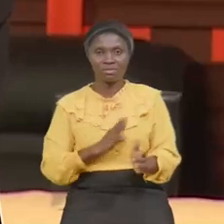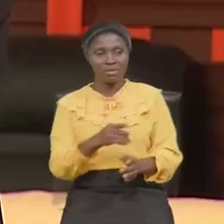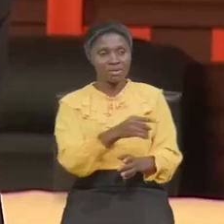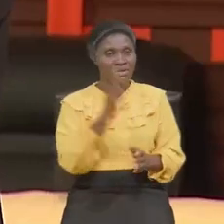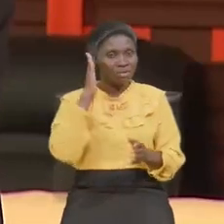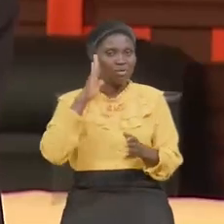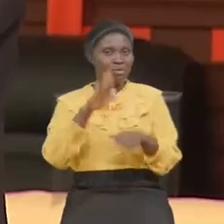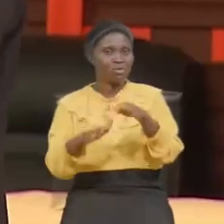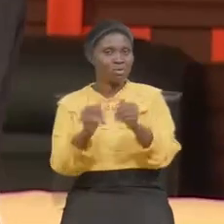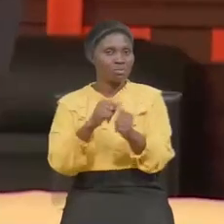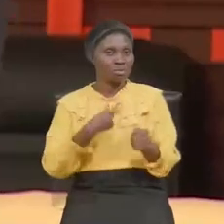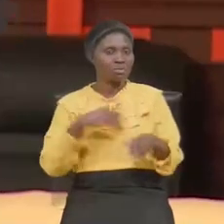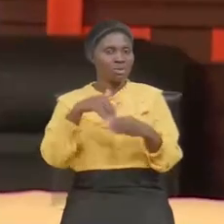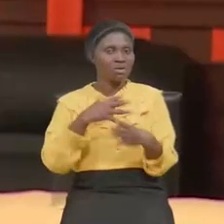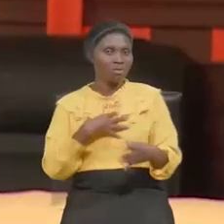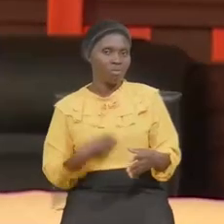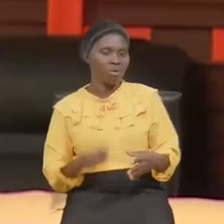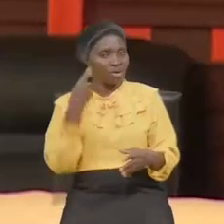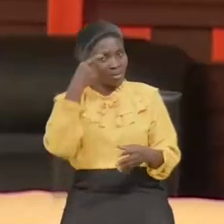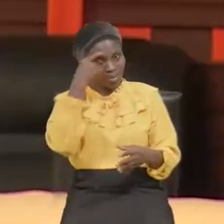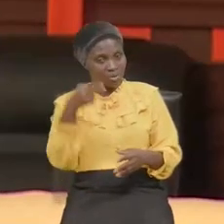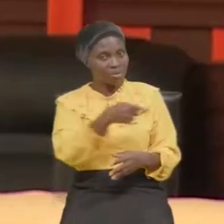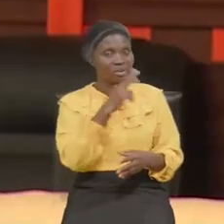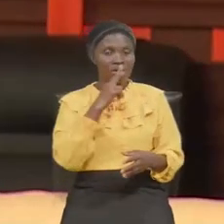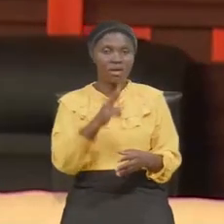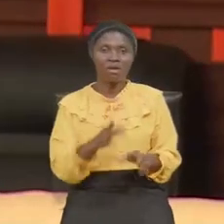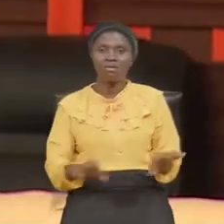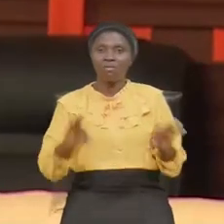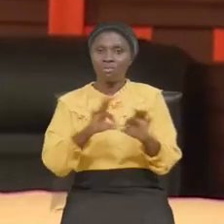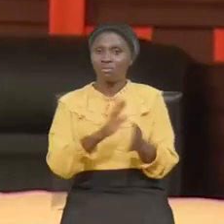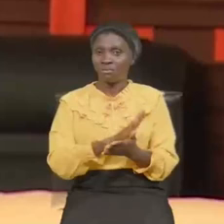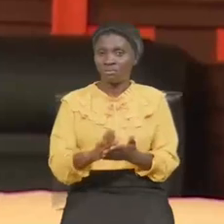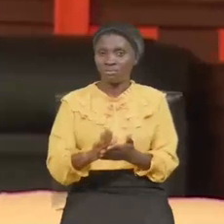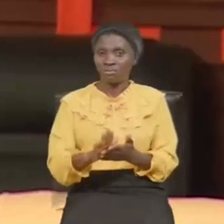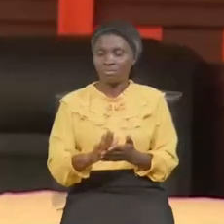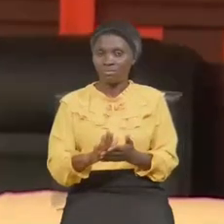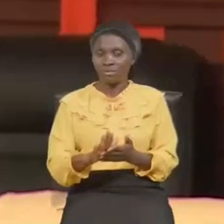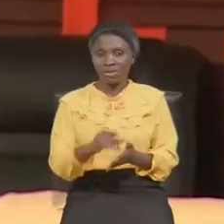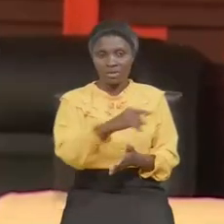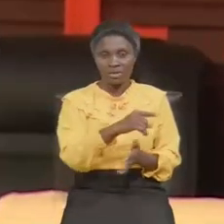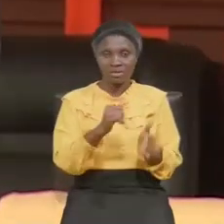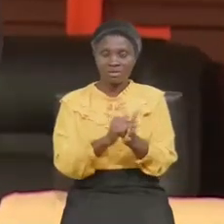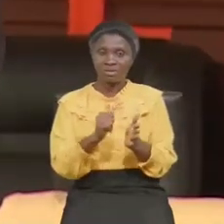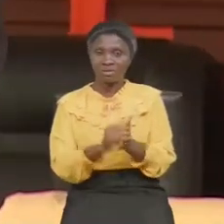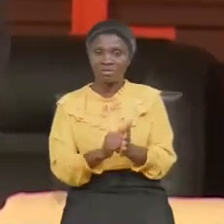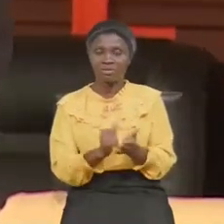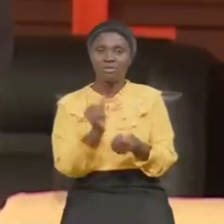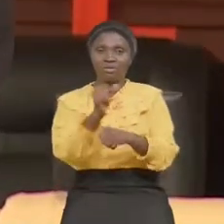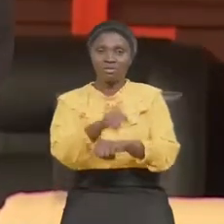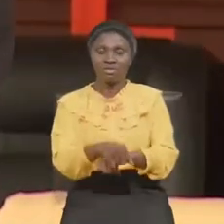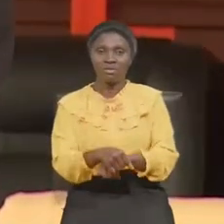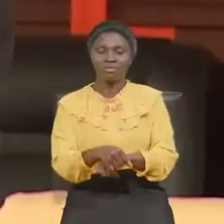vêtements blancs parce qu'ils en sont dignes. Celui qui vaincra sera revêtu ainsi de vêtements blancs.